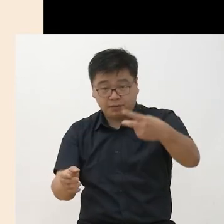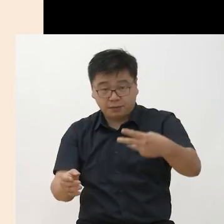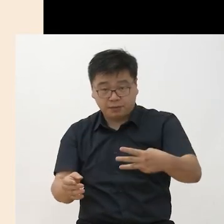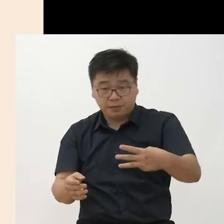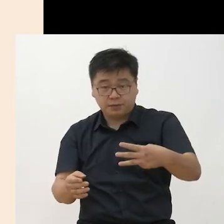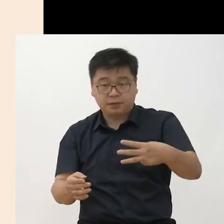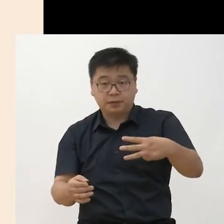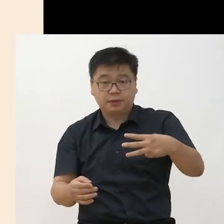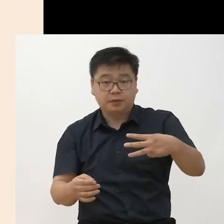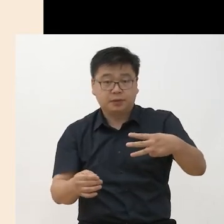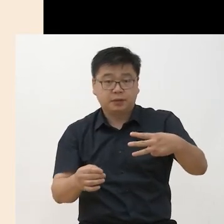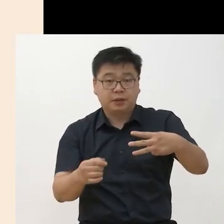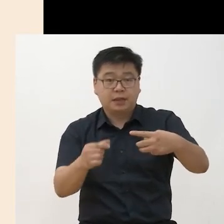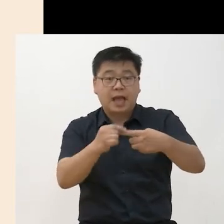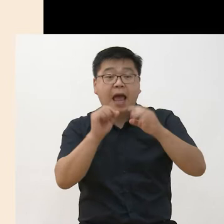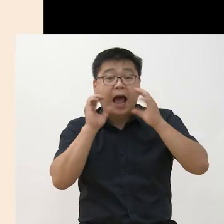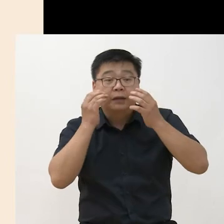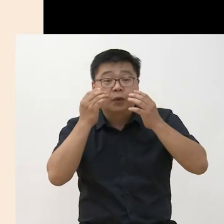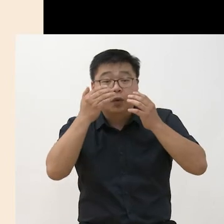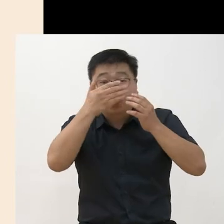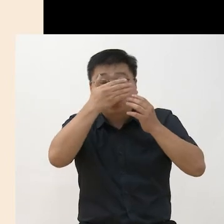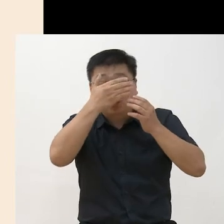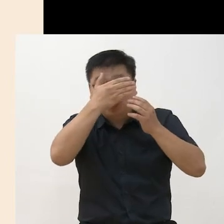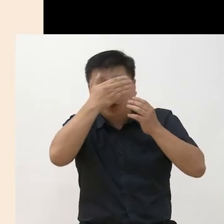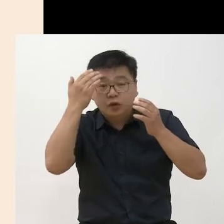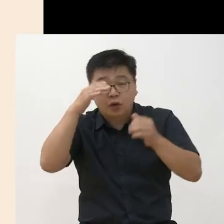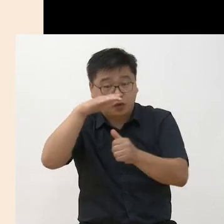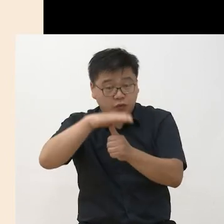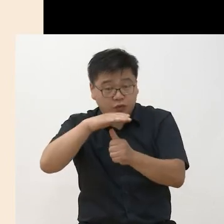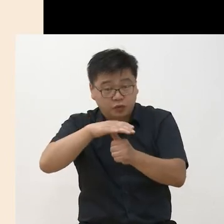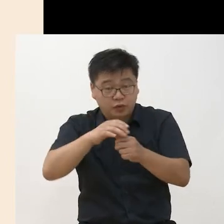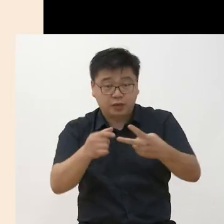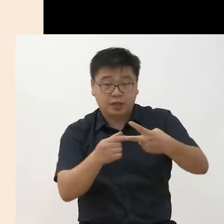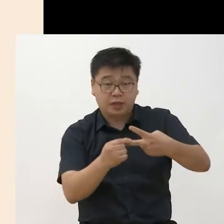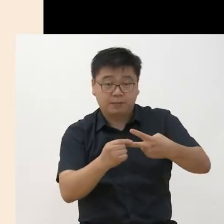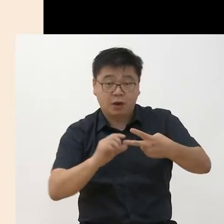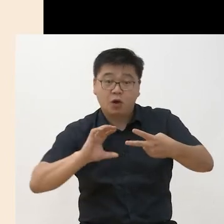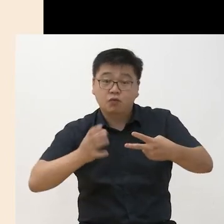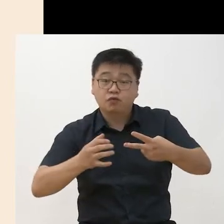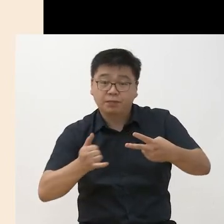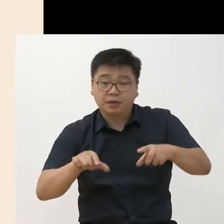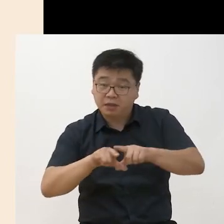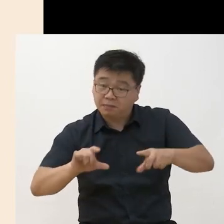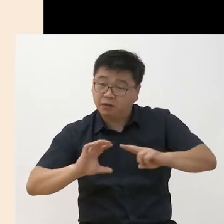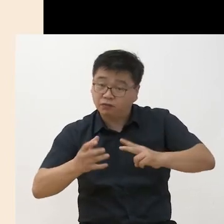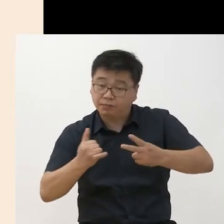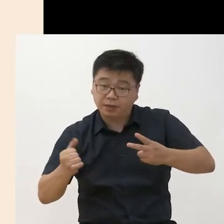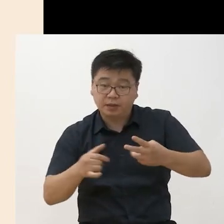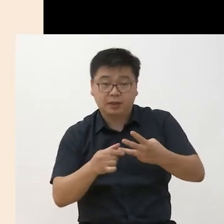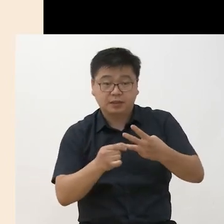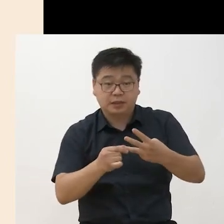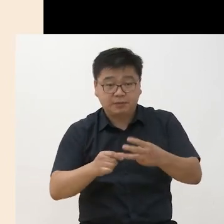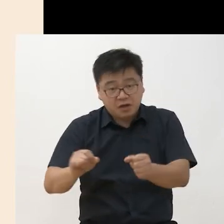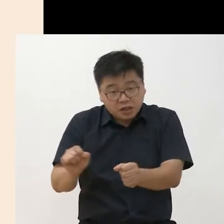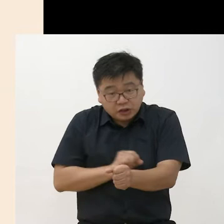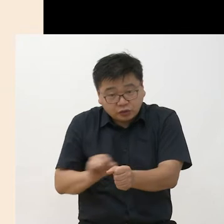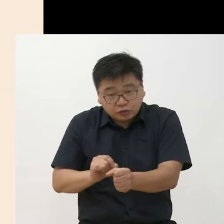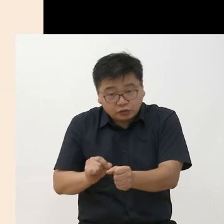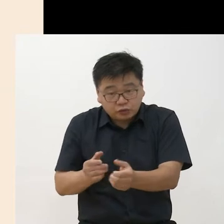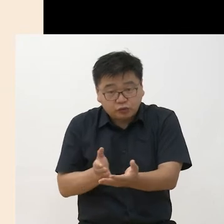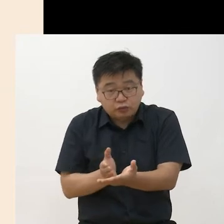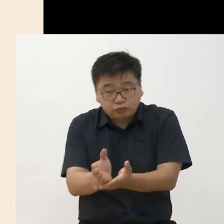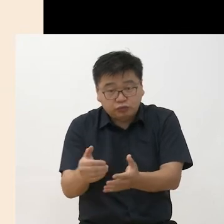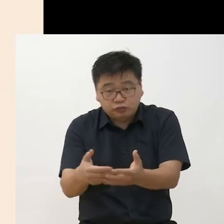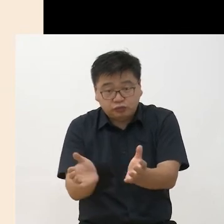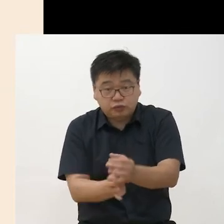나누었습니다. 즉 아동 청소년 분야, 그리고 국민 일반 분야, 그리고 특수 분야, 이렇게